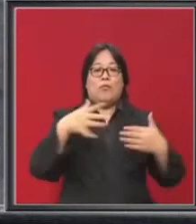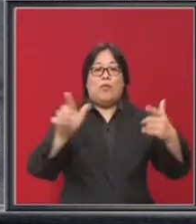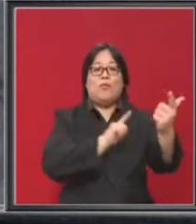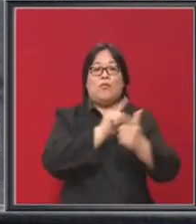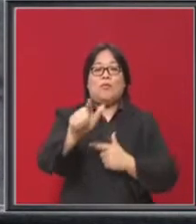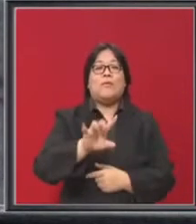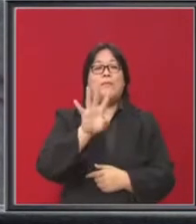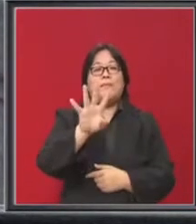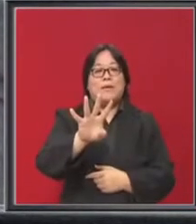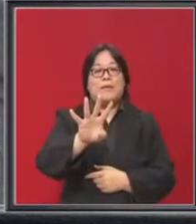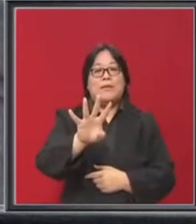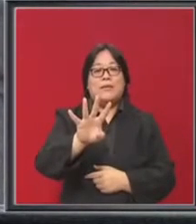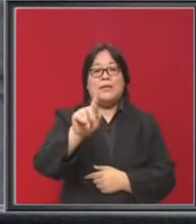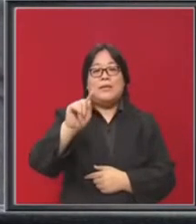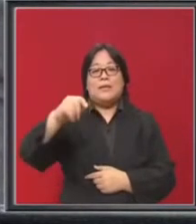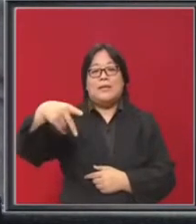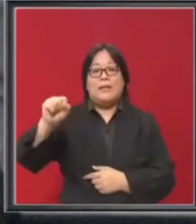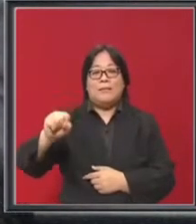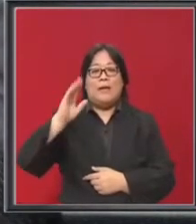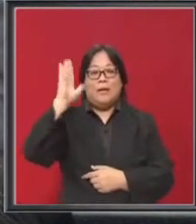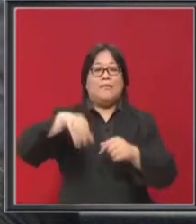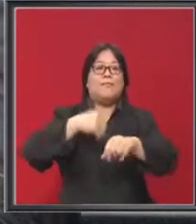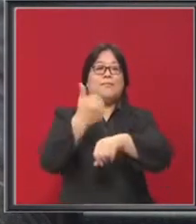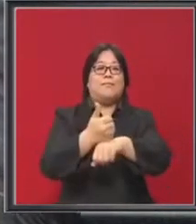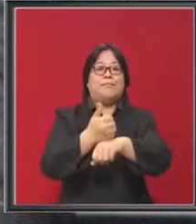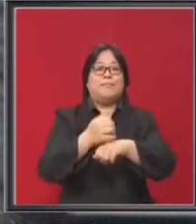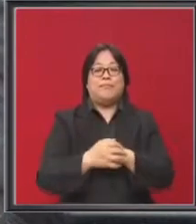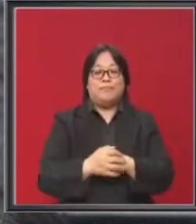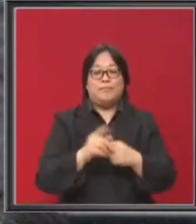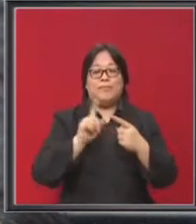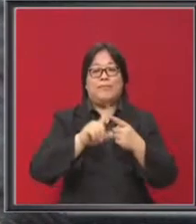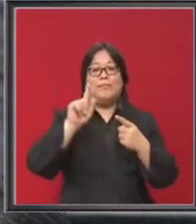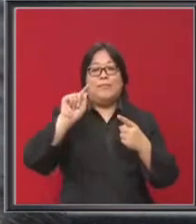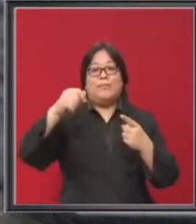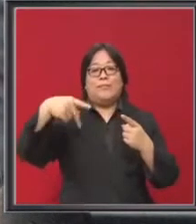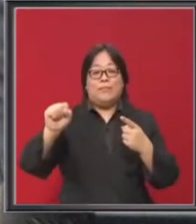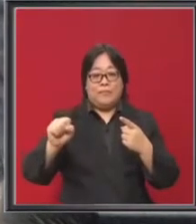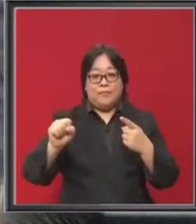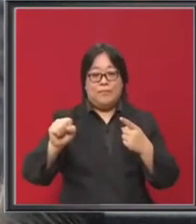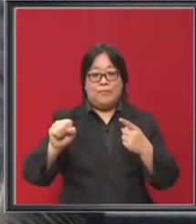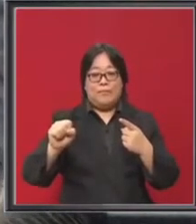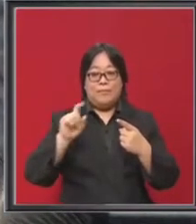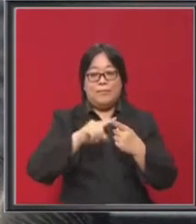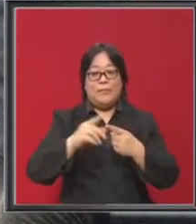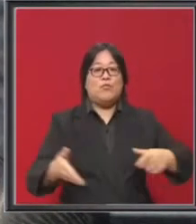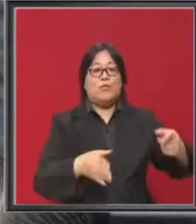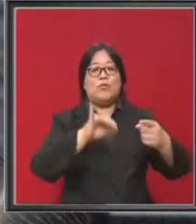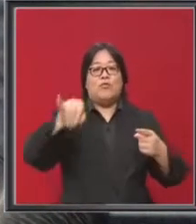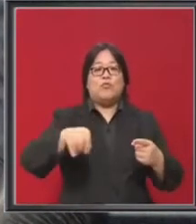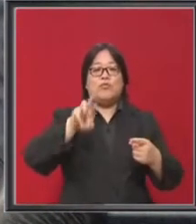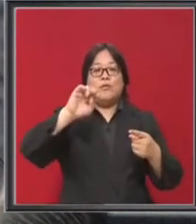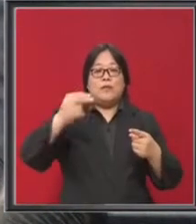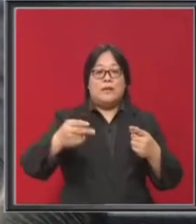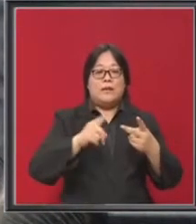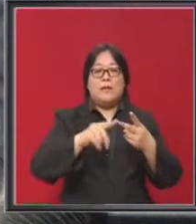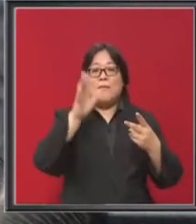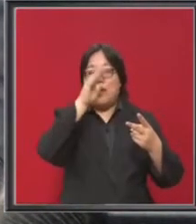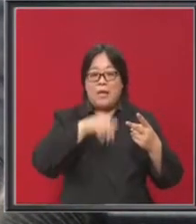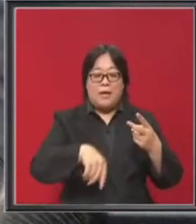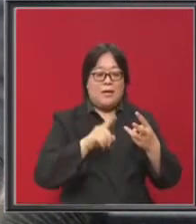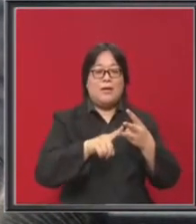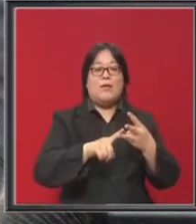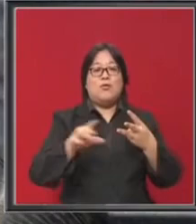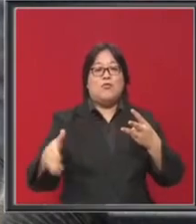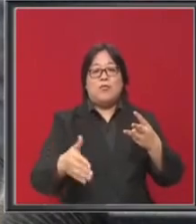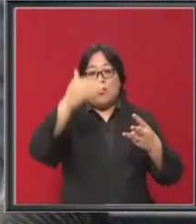pemnus Canada 4 ppak diminum yaitu Tabs gadget sungai jernih tab melakukan